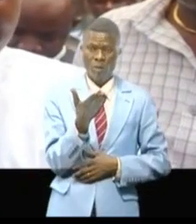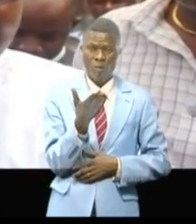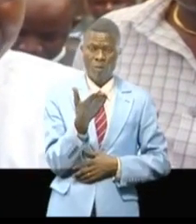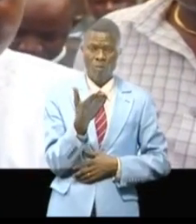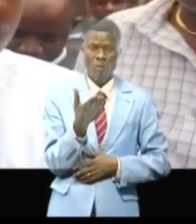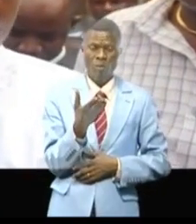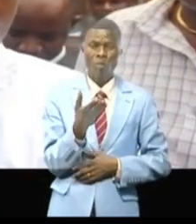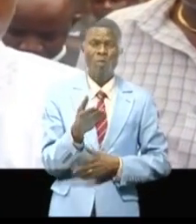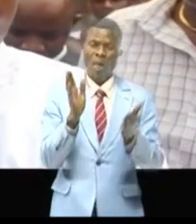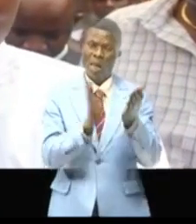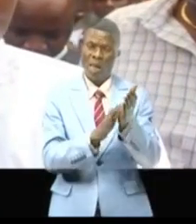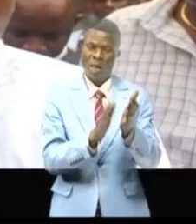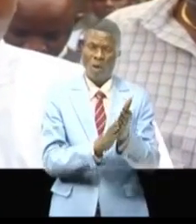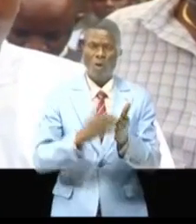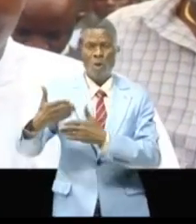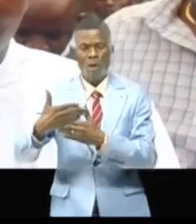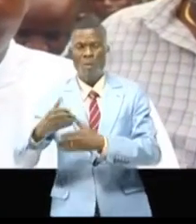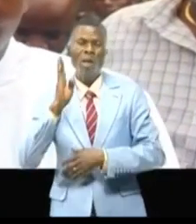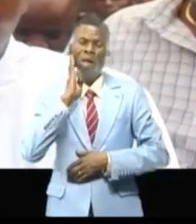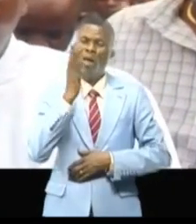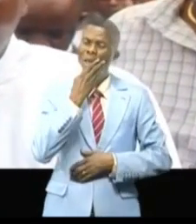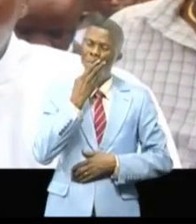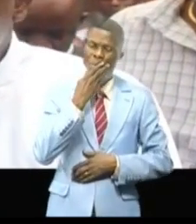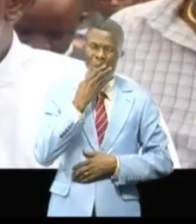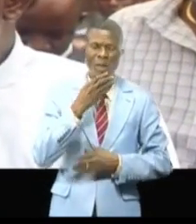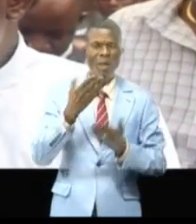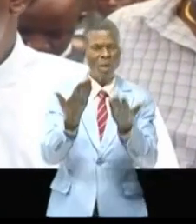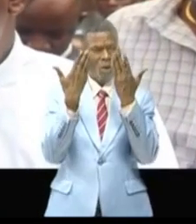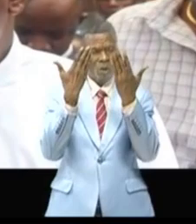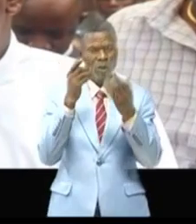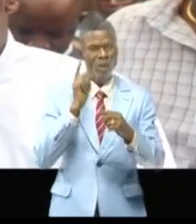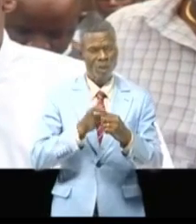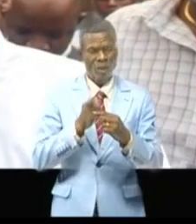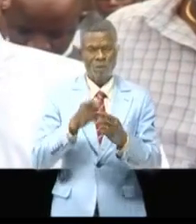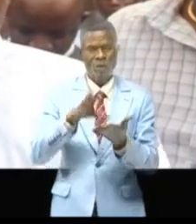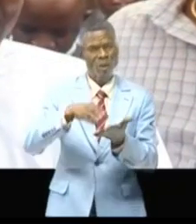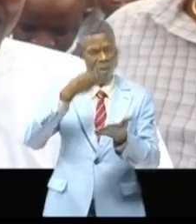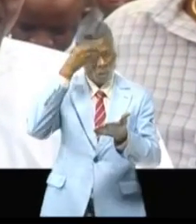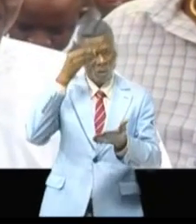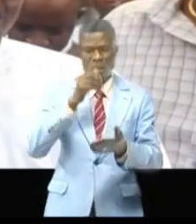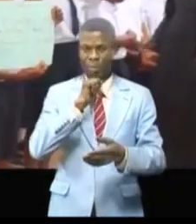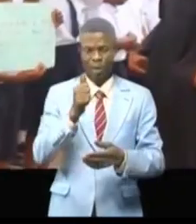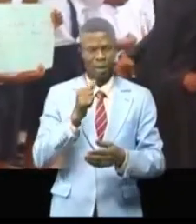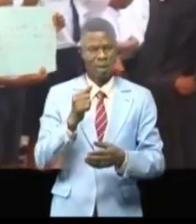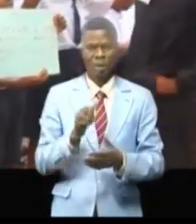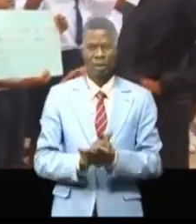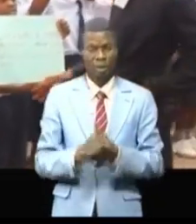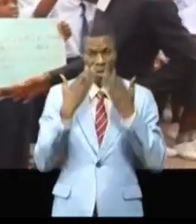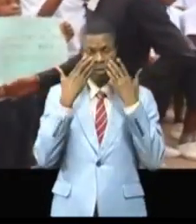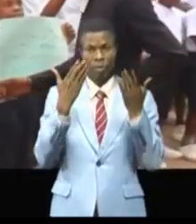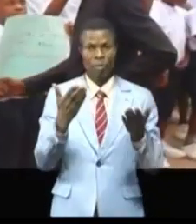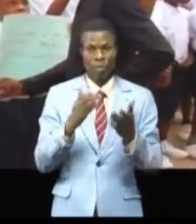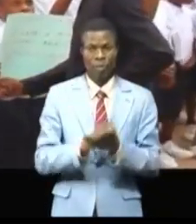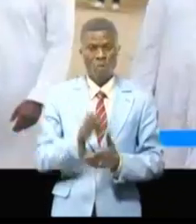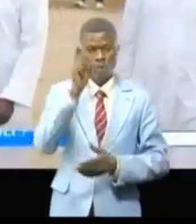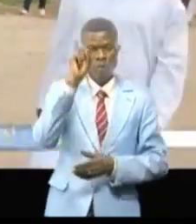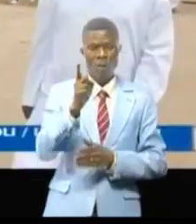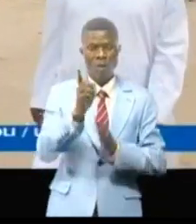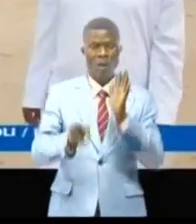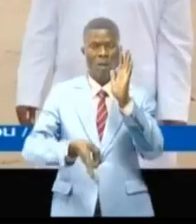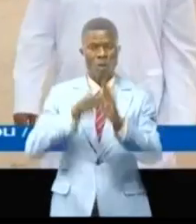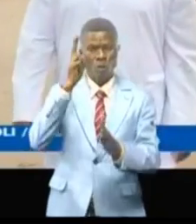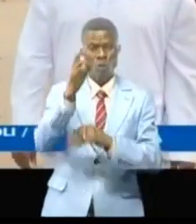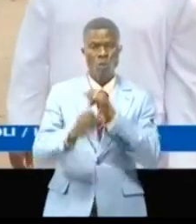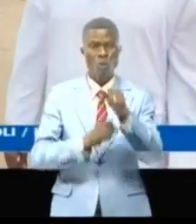les enfants dans un environnement comme celui-là, mais vous ne saurez plus vraiment les maîtriser. Voici déjà 112 ans, les frères